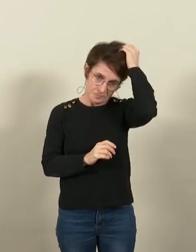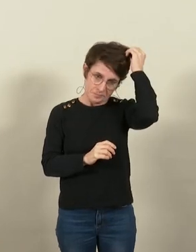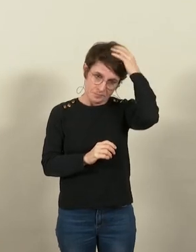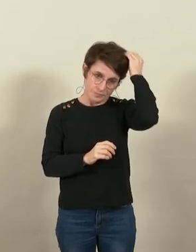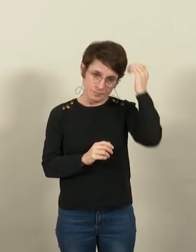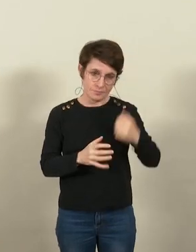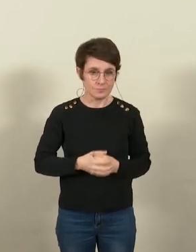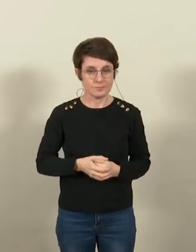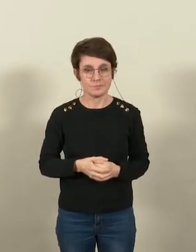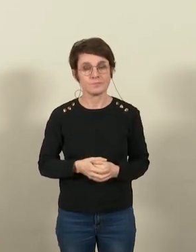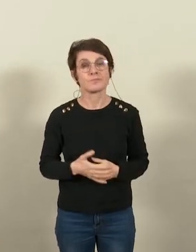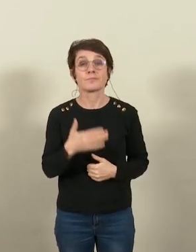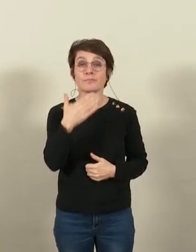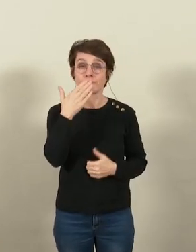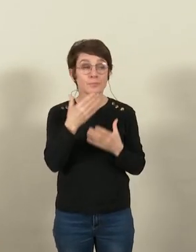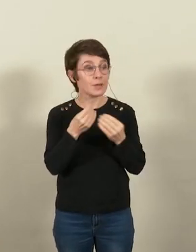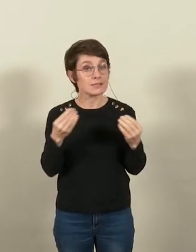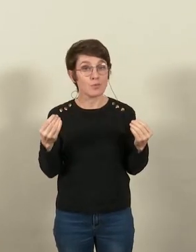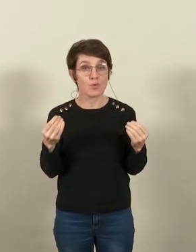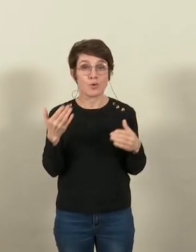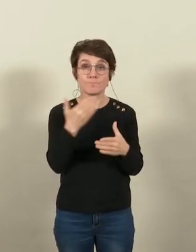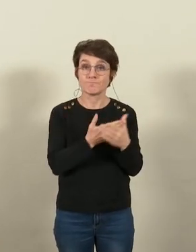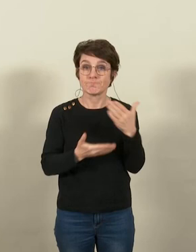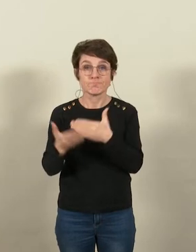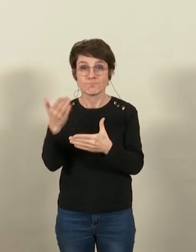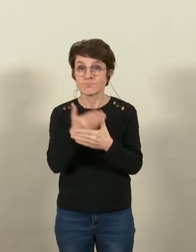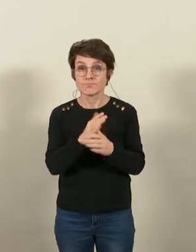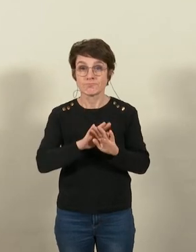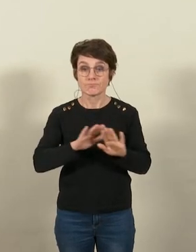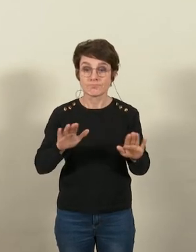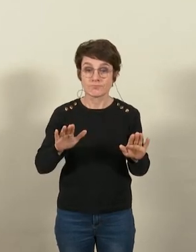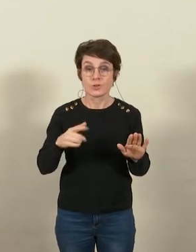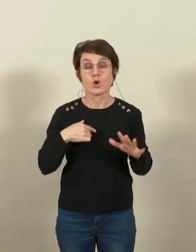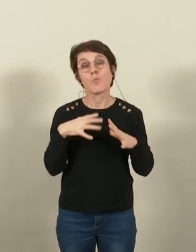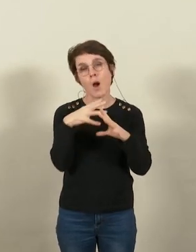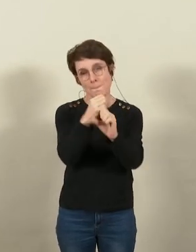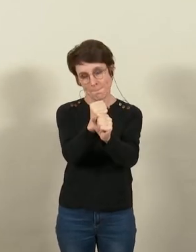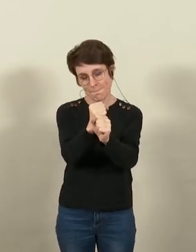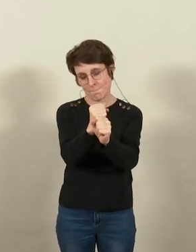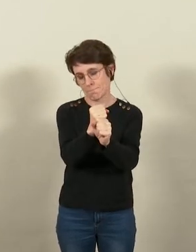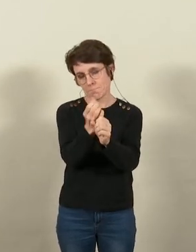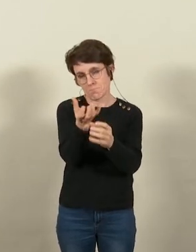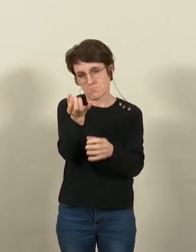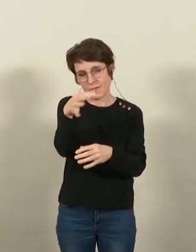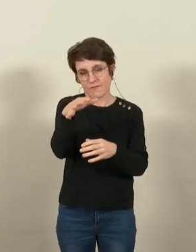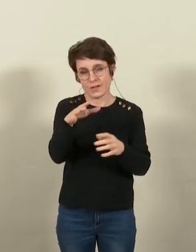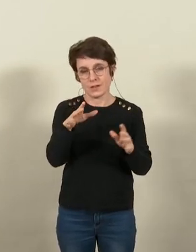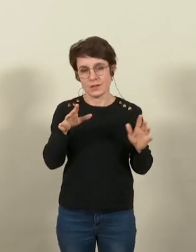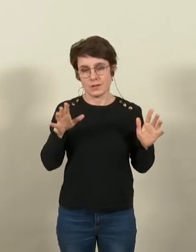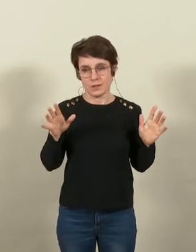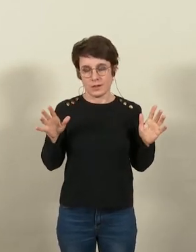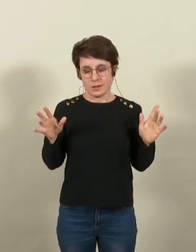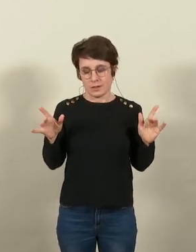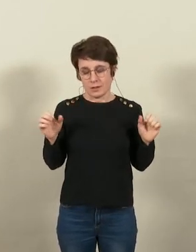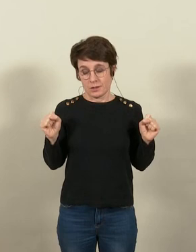merci beaucoup s'il n'y a pas d'autres intervention juste un tout petit mot de ma part pour rappeler que le